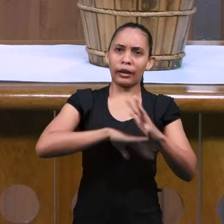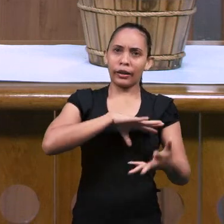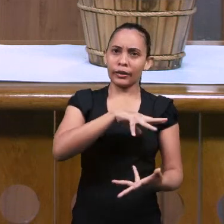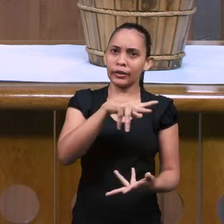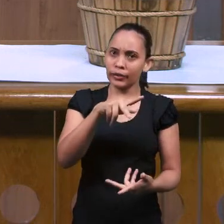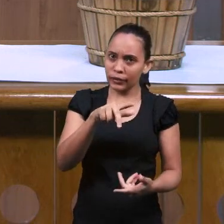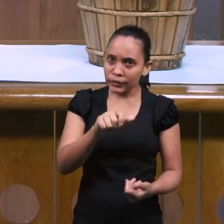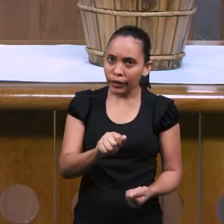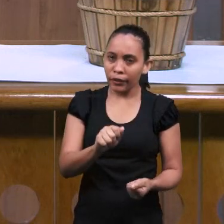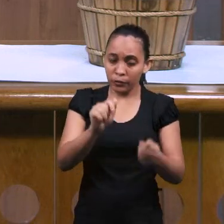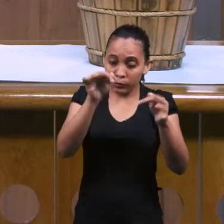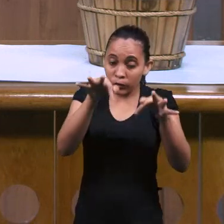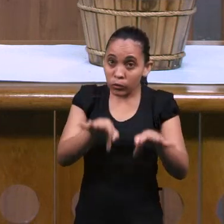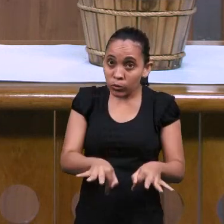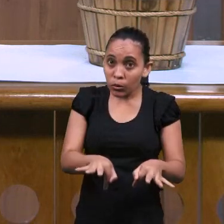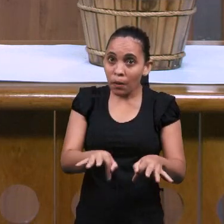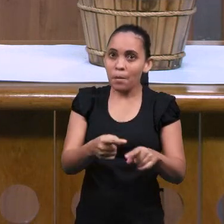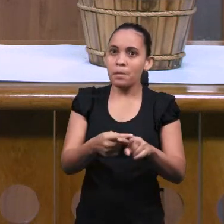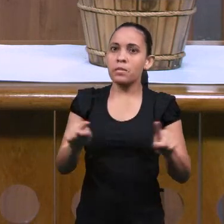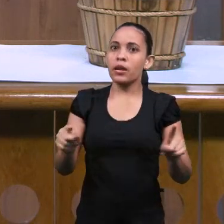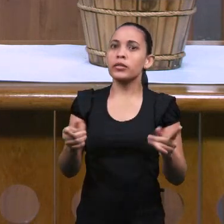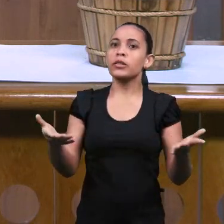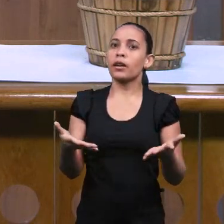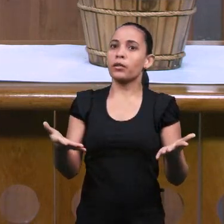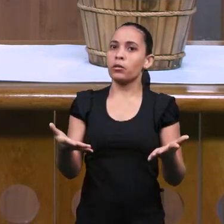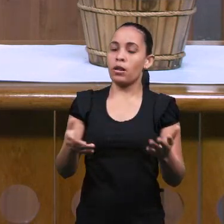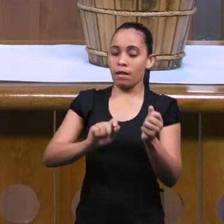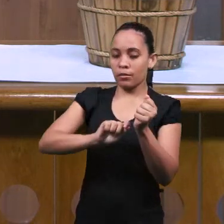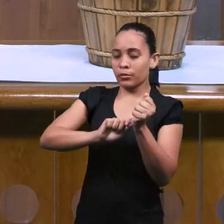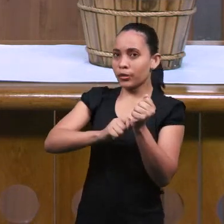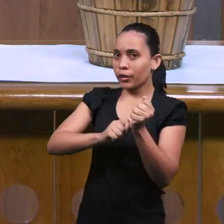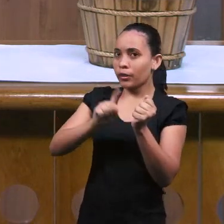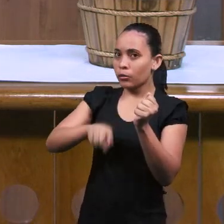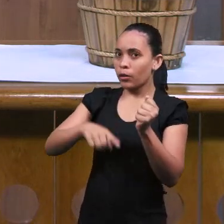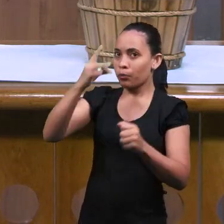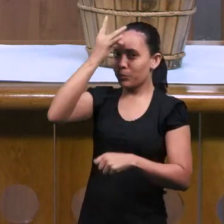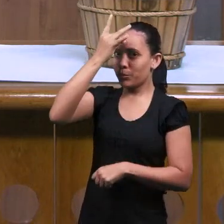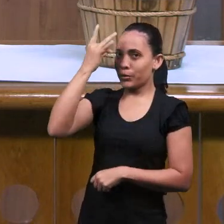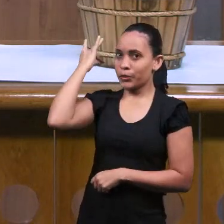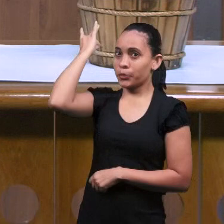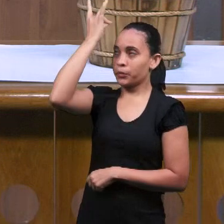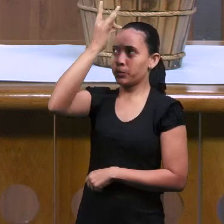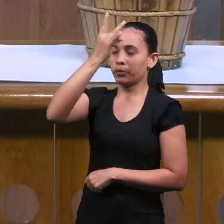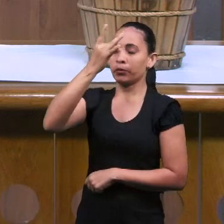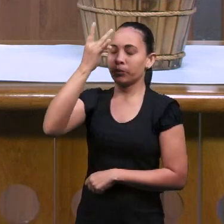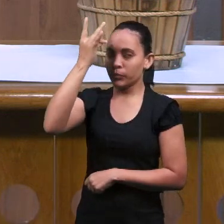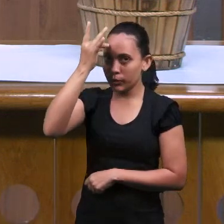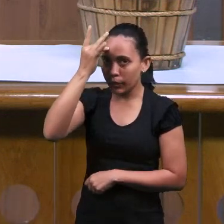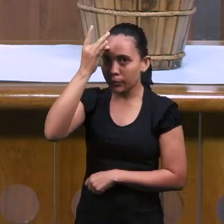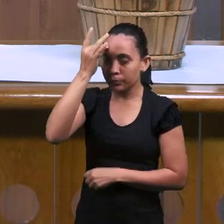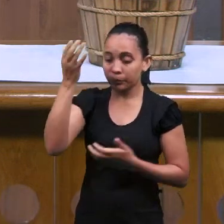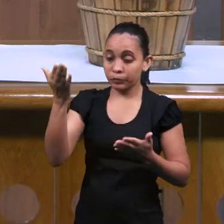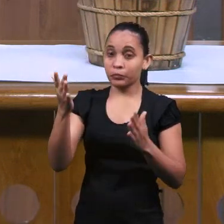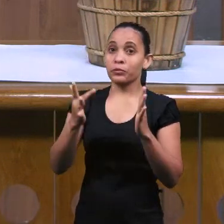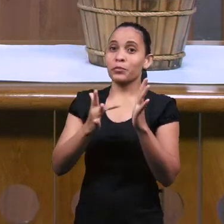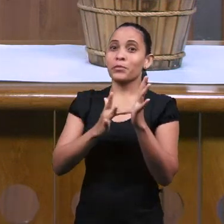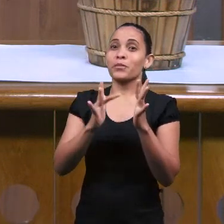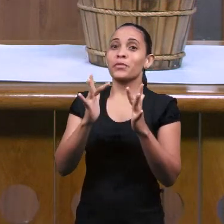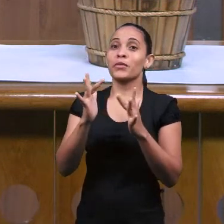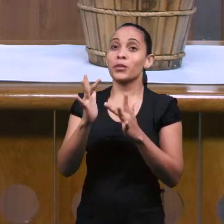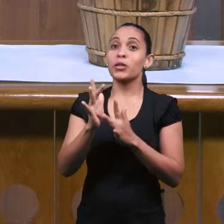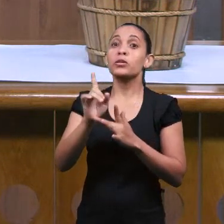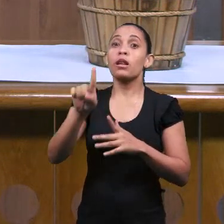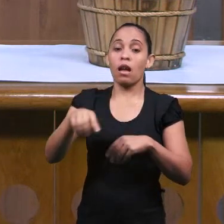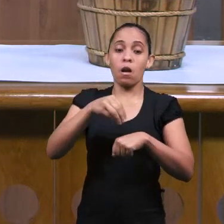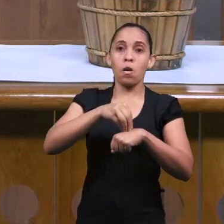maintenant c'est le ministère du Saint-Esprit, à travers de Jésus. Jésus, il est le médiateur, et